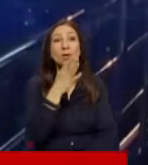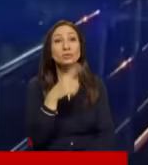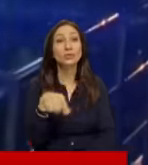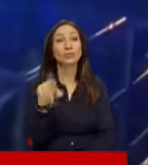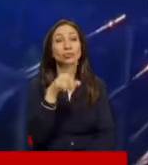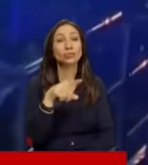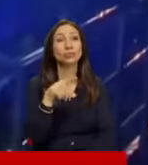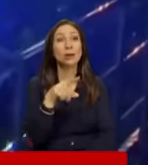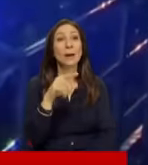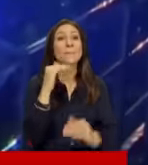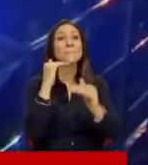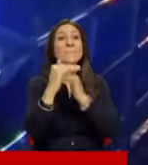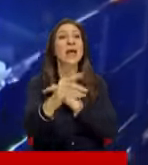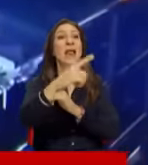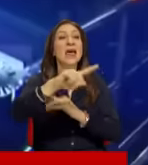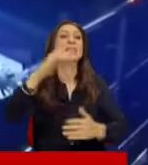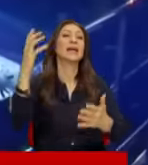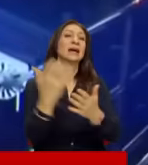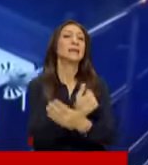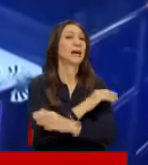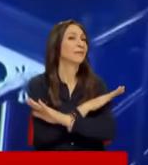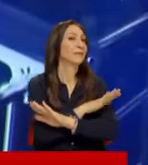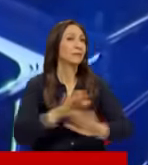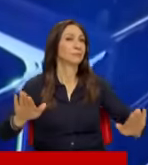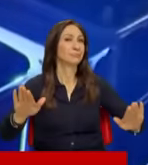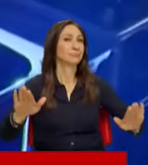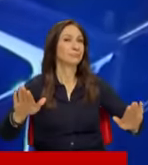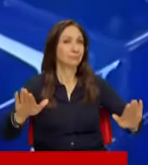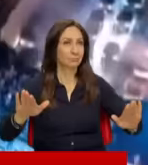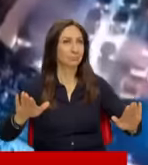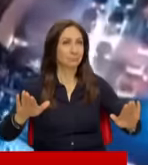musunuz? Millet kazandı, kazandı.